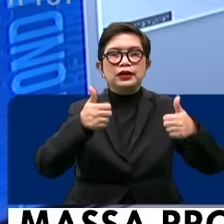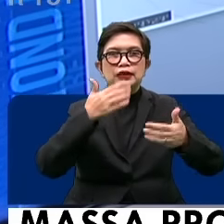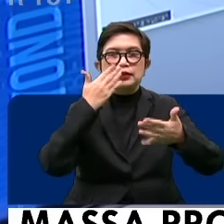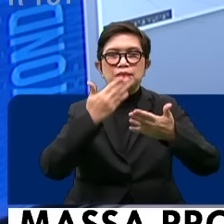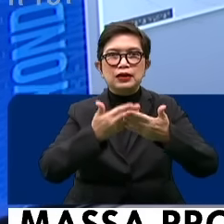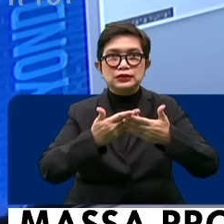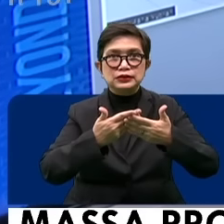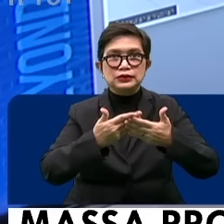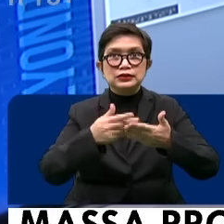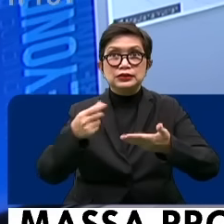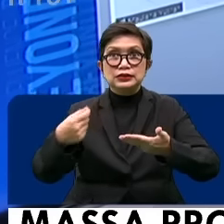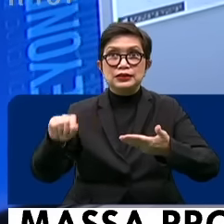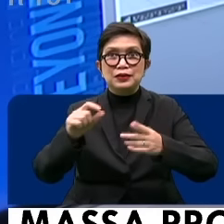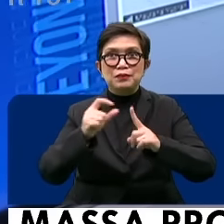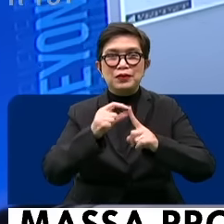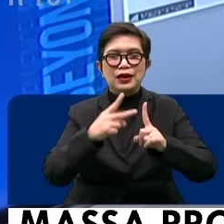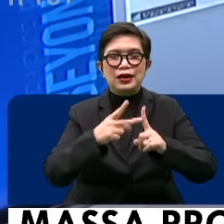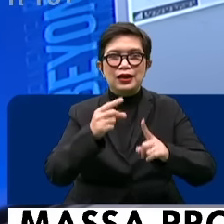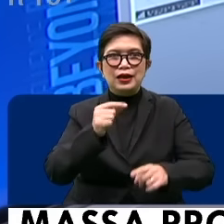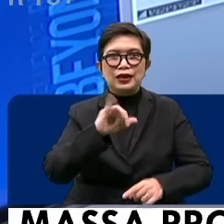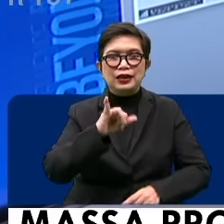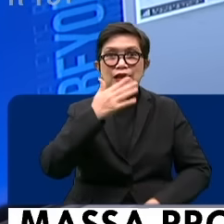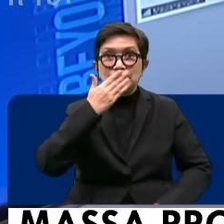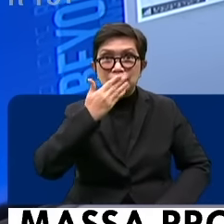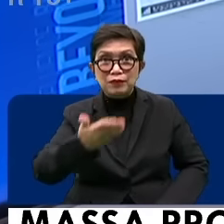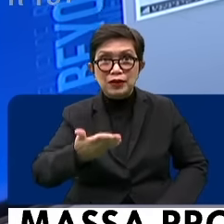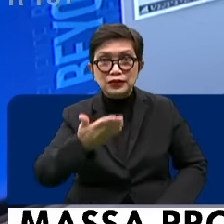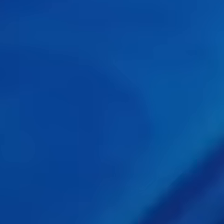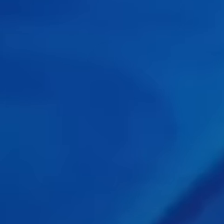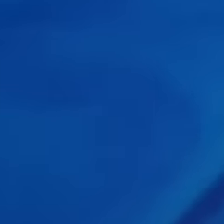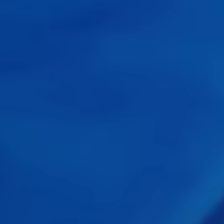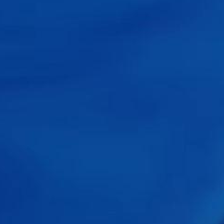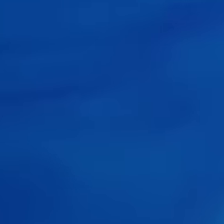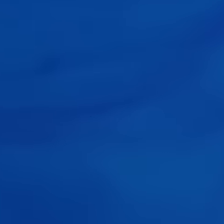PHRI Maulana Yusran. Mas Maulana, terima kasih. Selamat terima kasih. Pagi.